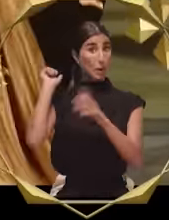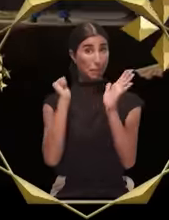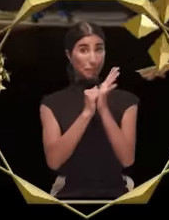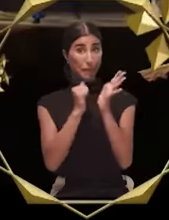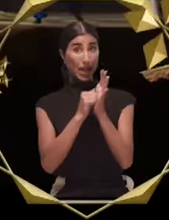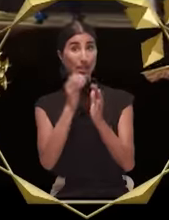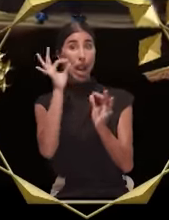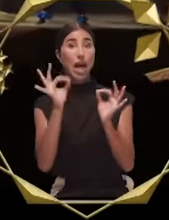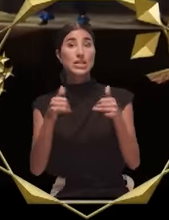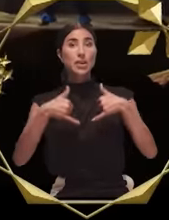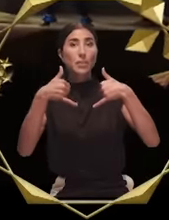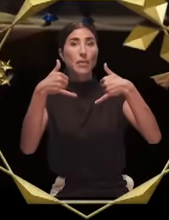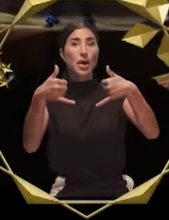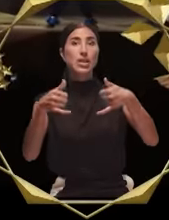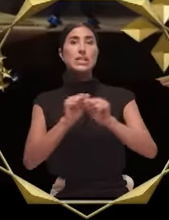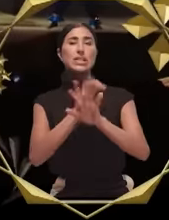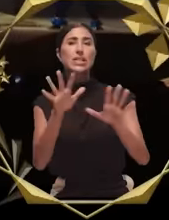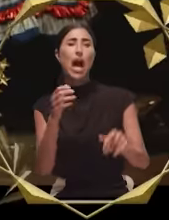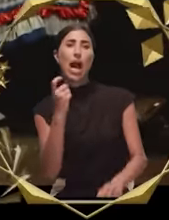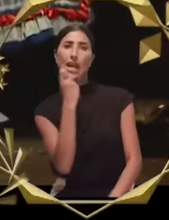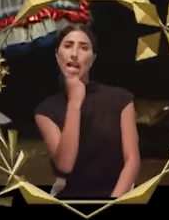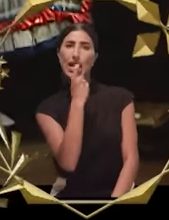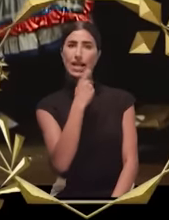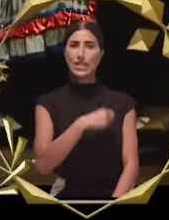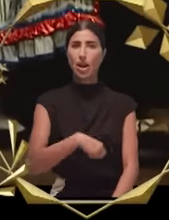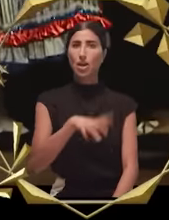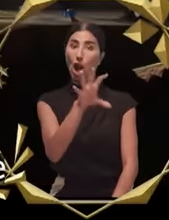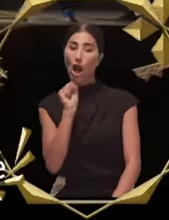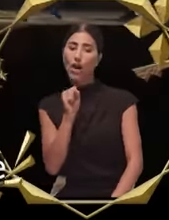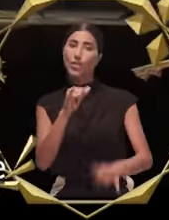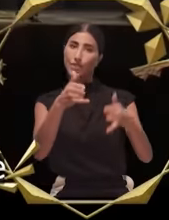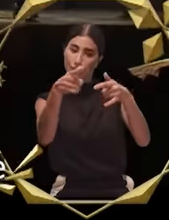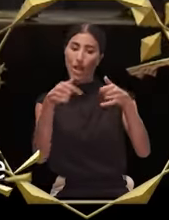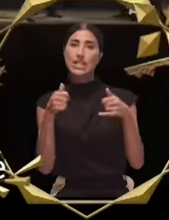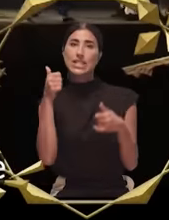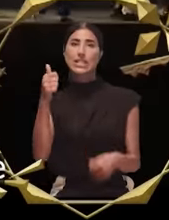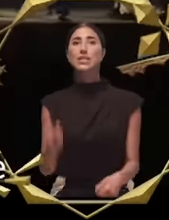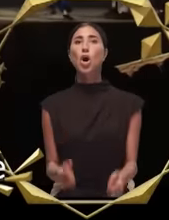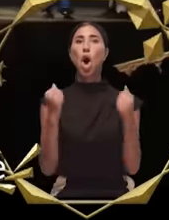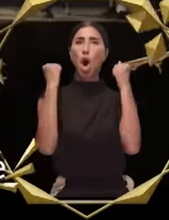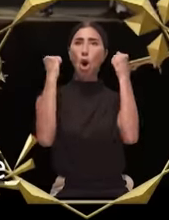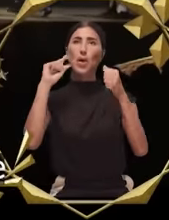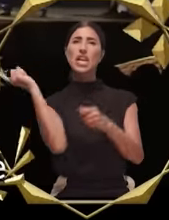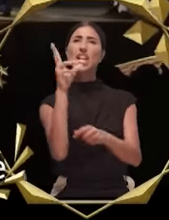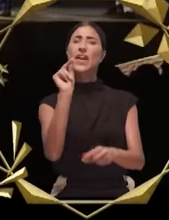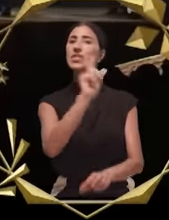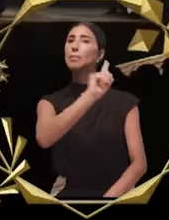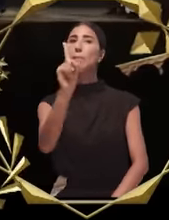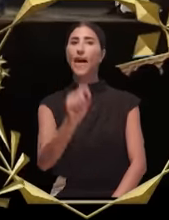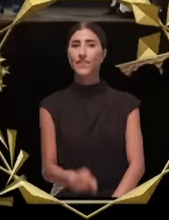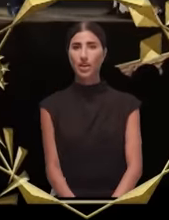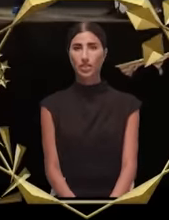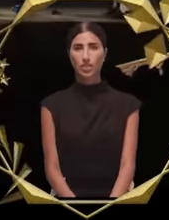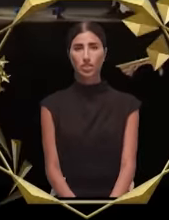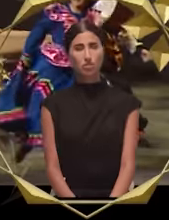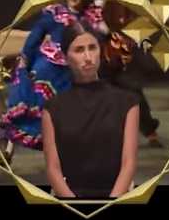خف الساحرة المتلألي لألي لألي ولم ترى من قبلي